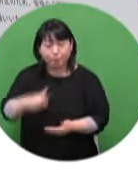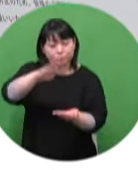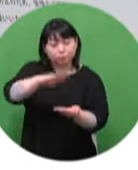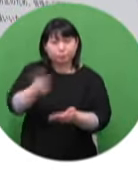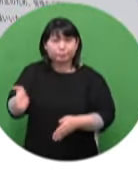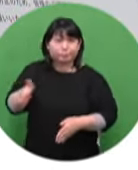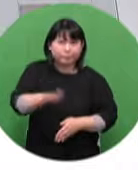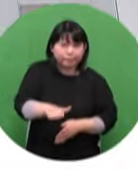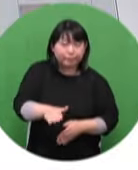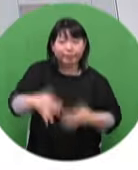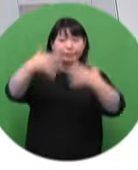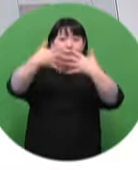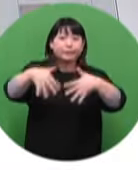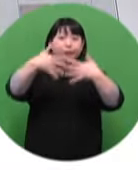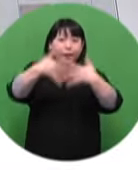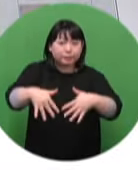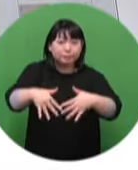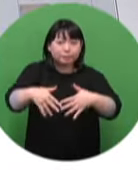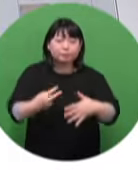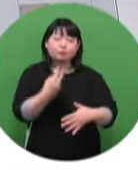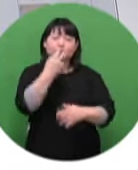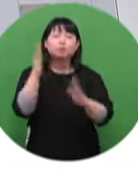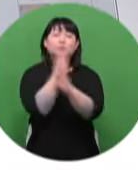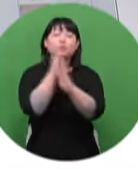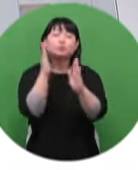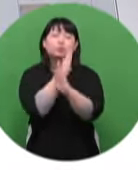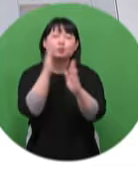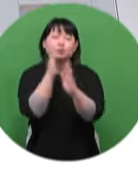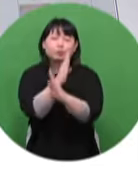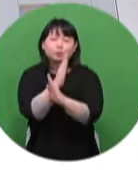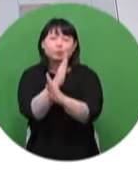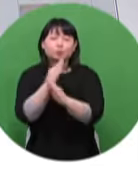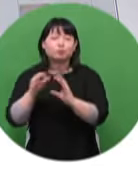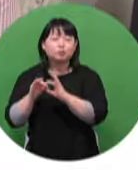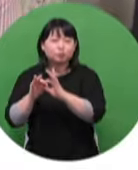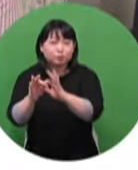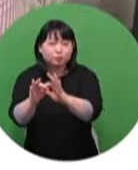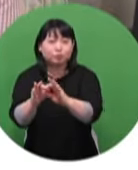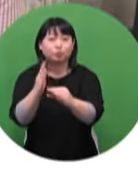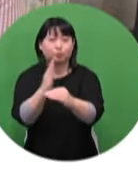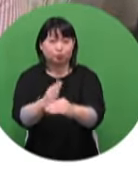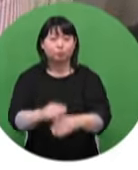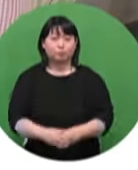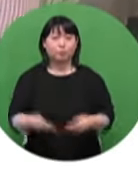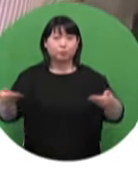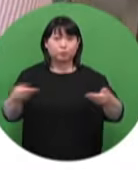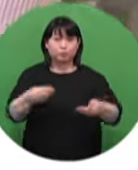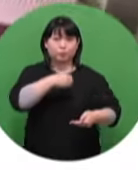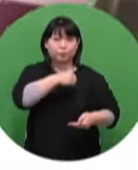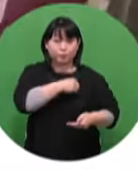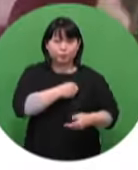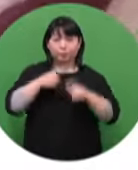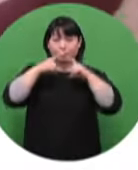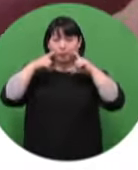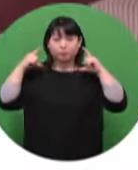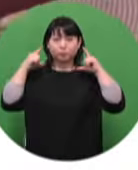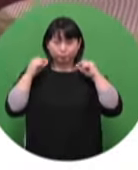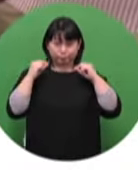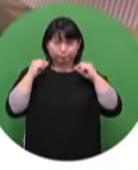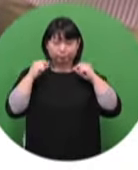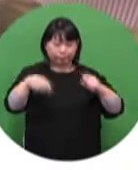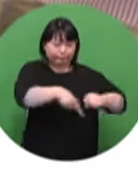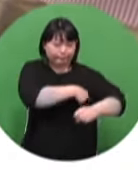設置、そして機械による常時換気を行っています。従業員はマスクを着用し、体